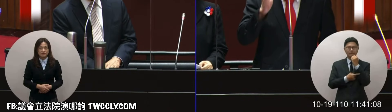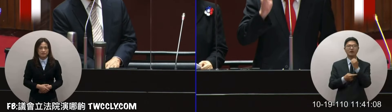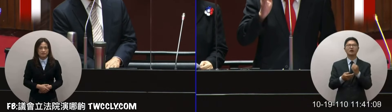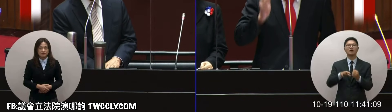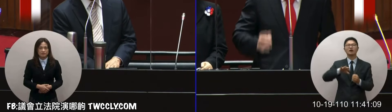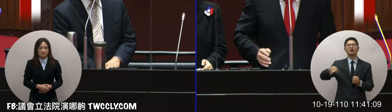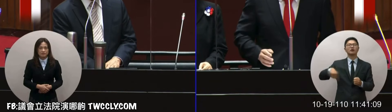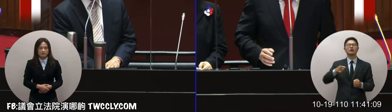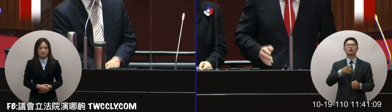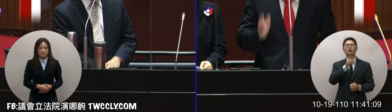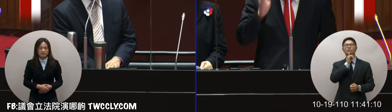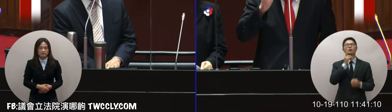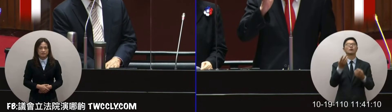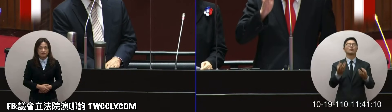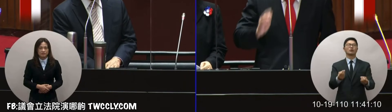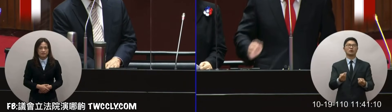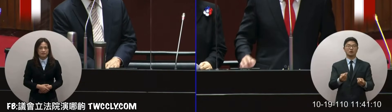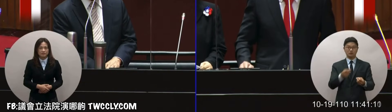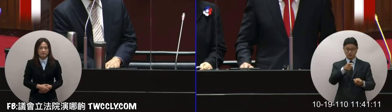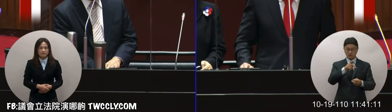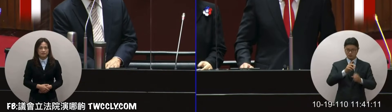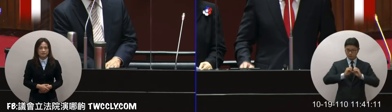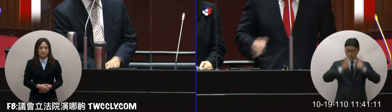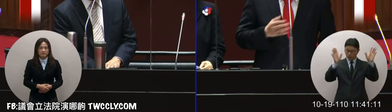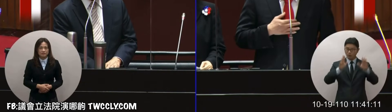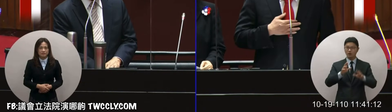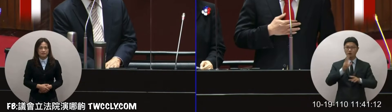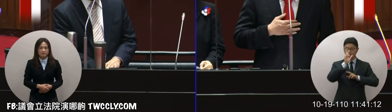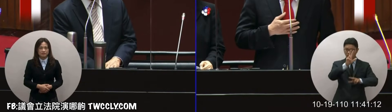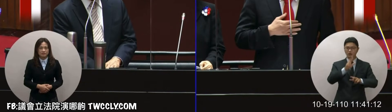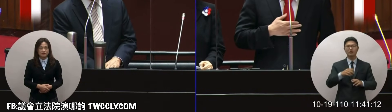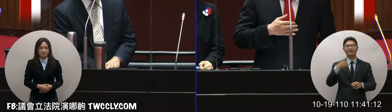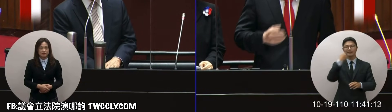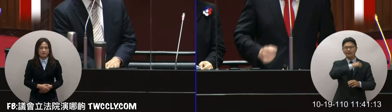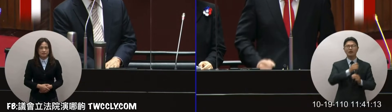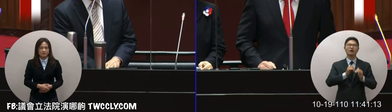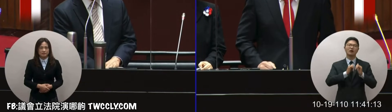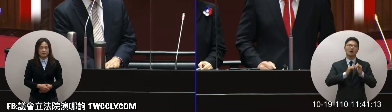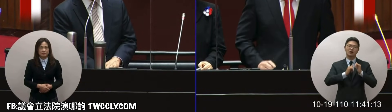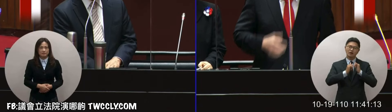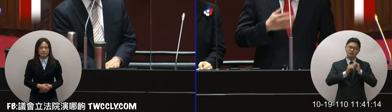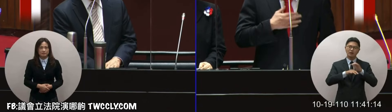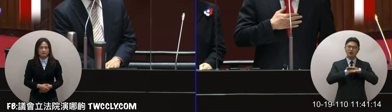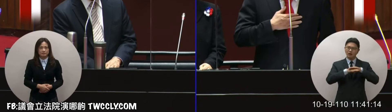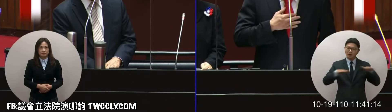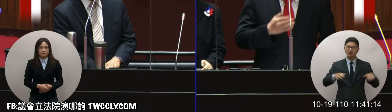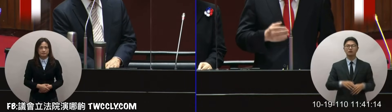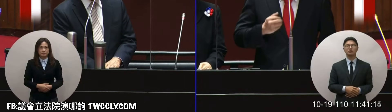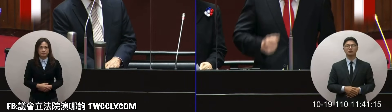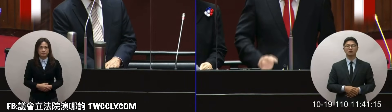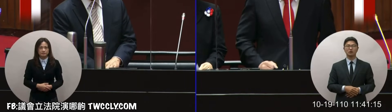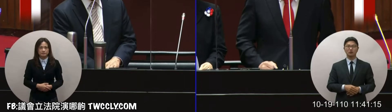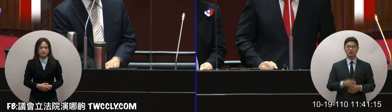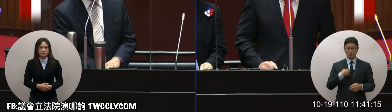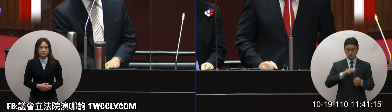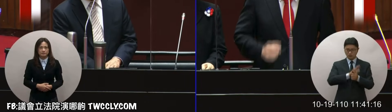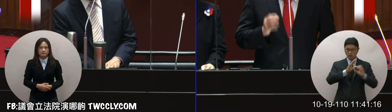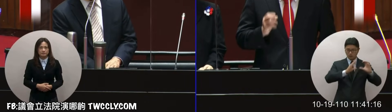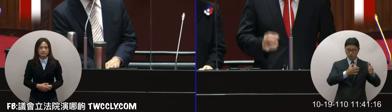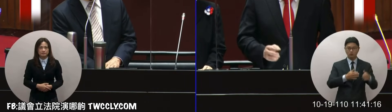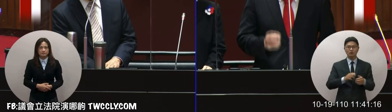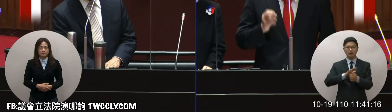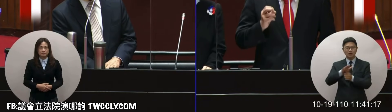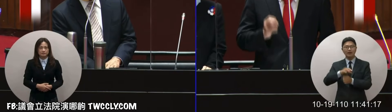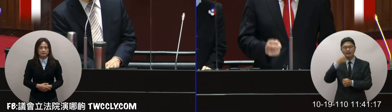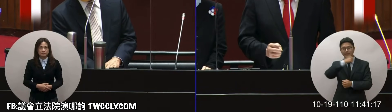公告周知，台湾就会很安全，因为中华民国本来就是我们的国家，我们爱国也爱台湾。但